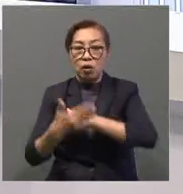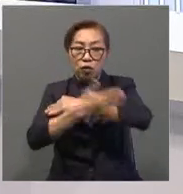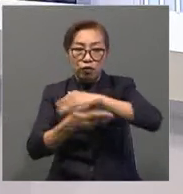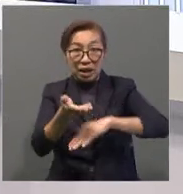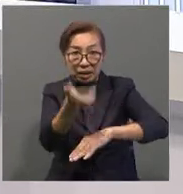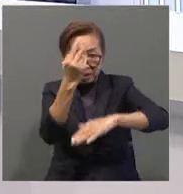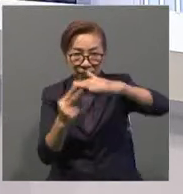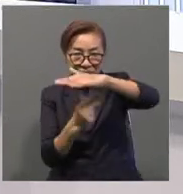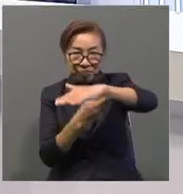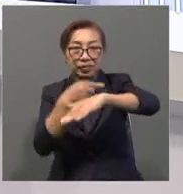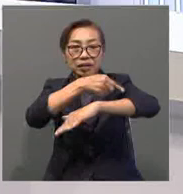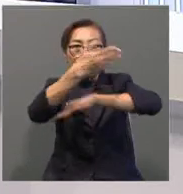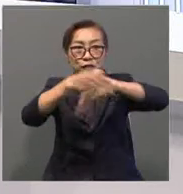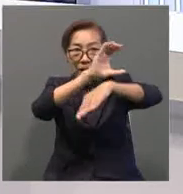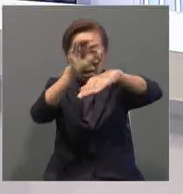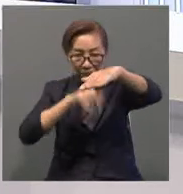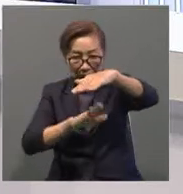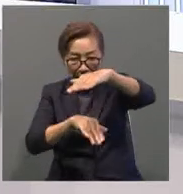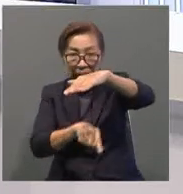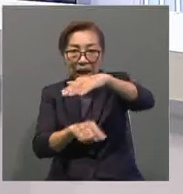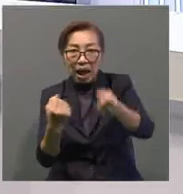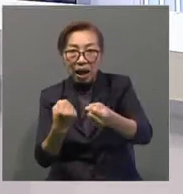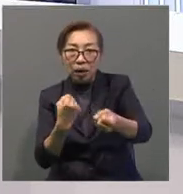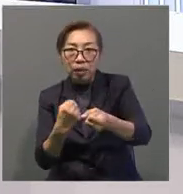มีการยกเลิกในหลายจุดที่เป็นทางตัดรถไฟเหมือนกัน